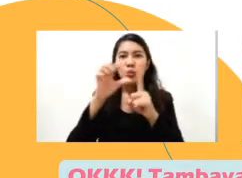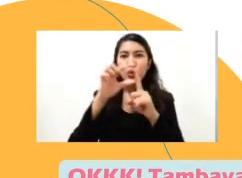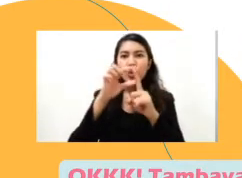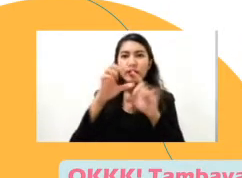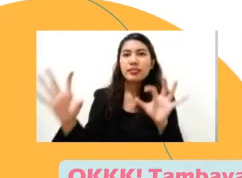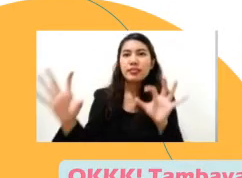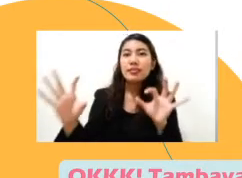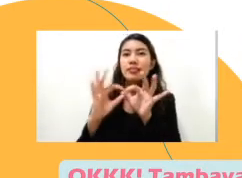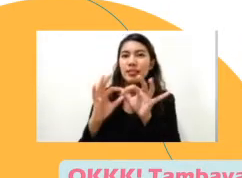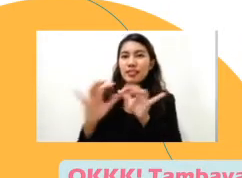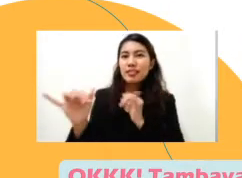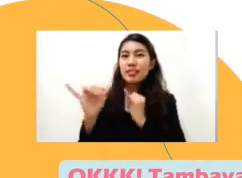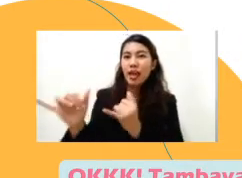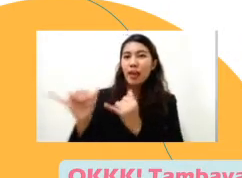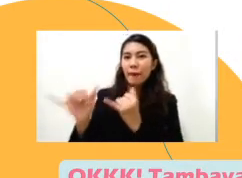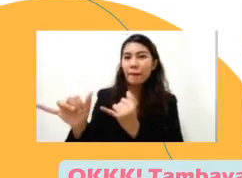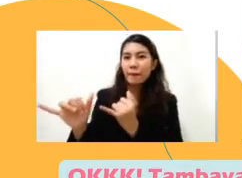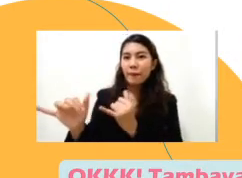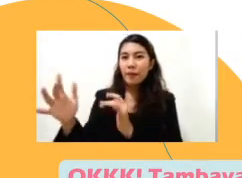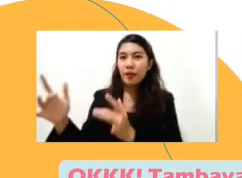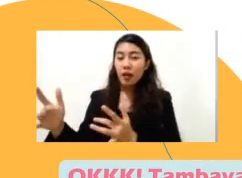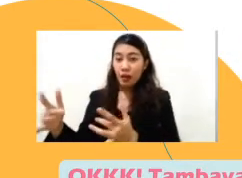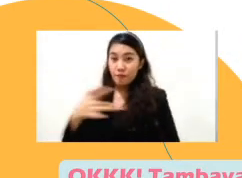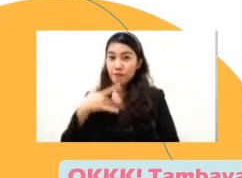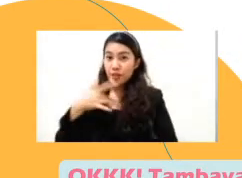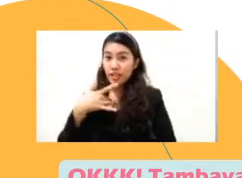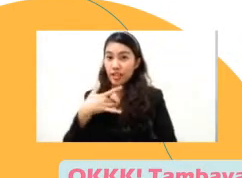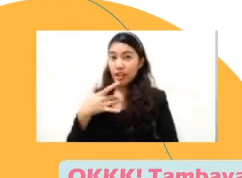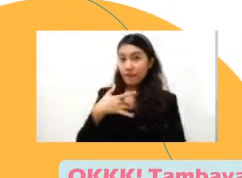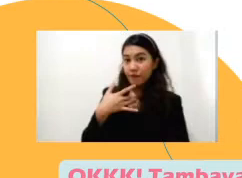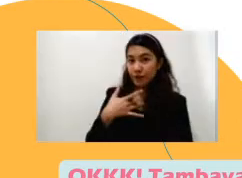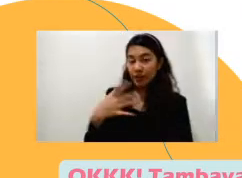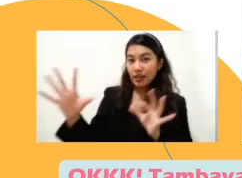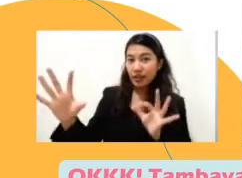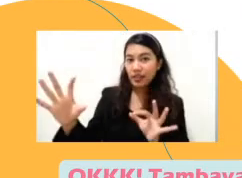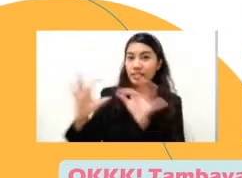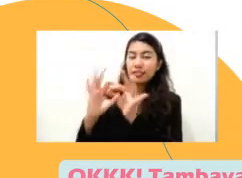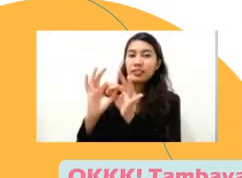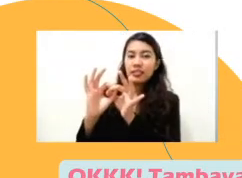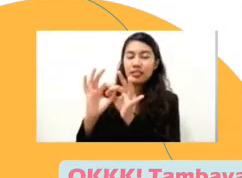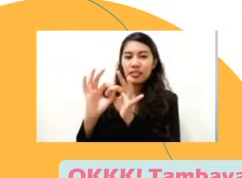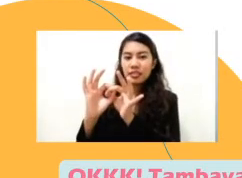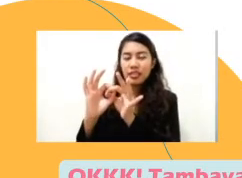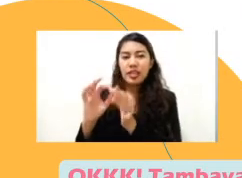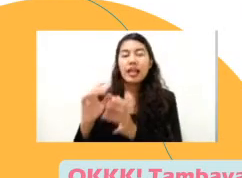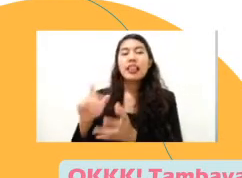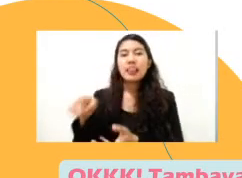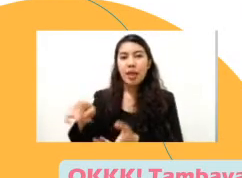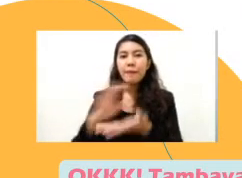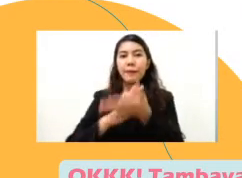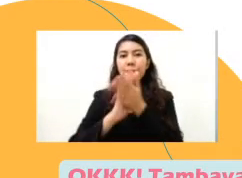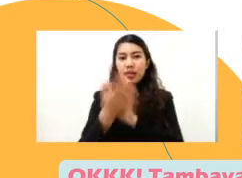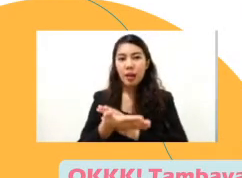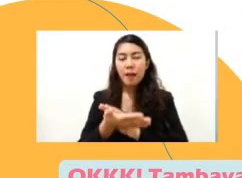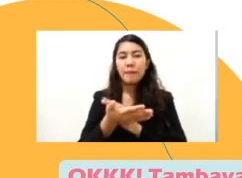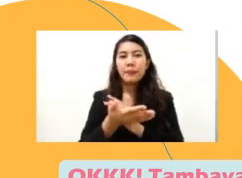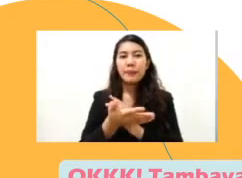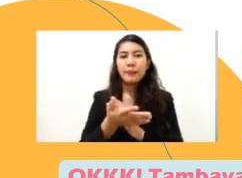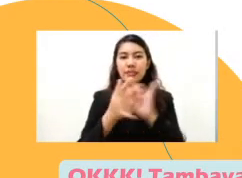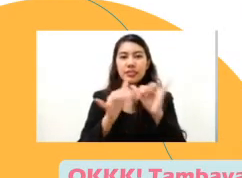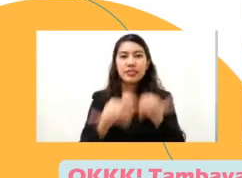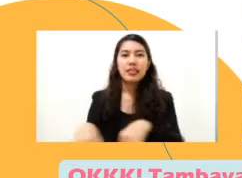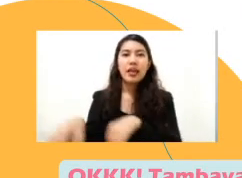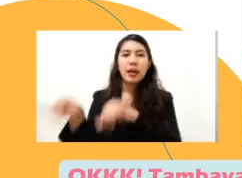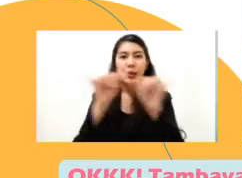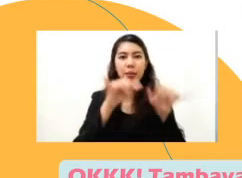sa pag-relate natin sa isa't isa, nakakagawa nga ng ganung klaseng collective community experience. At huwag nating kakalimutan,